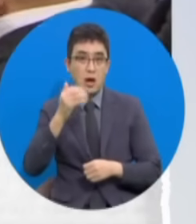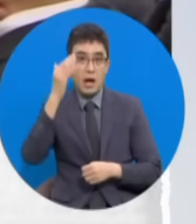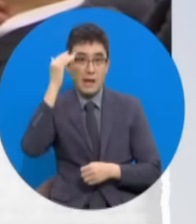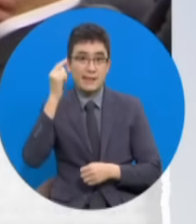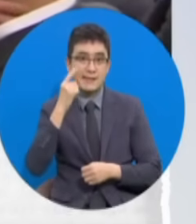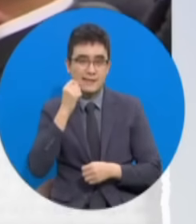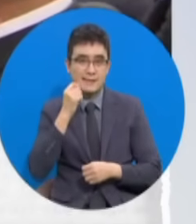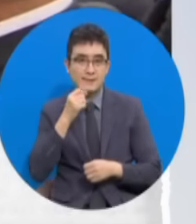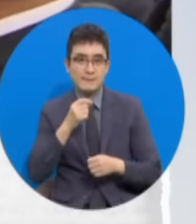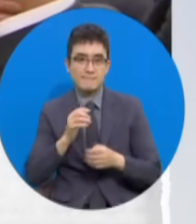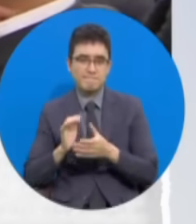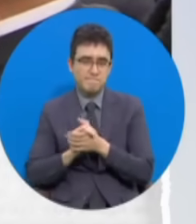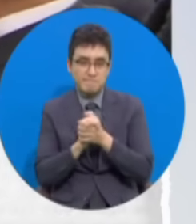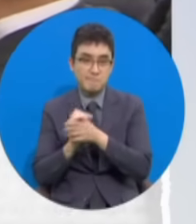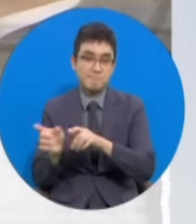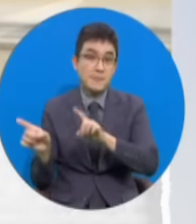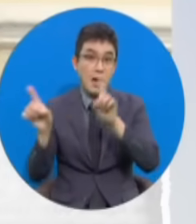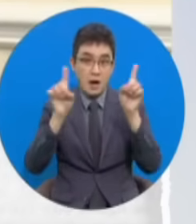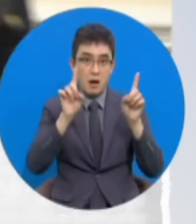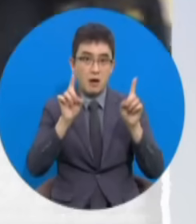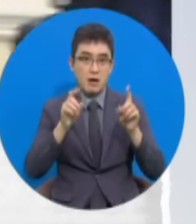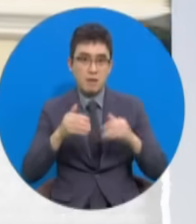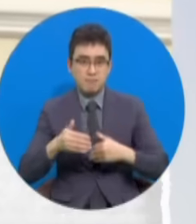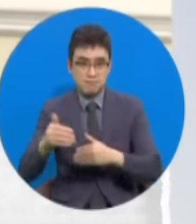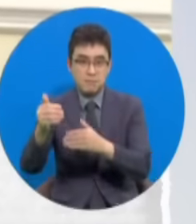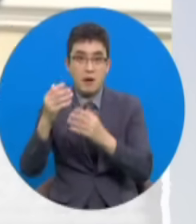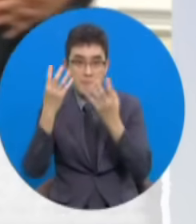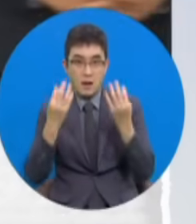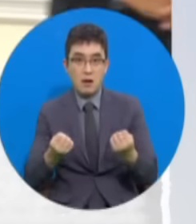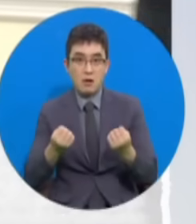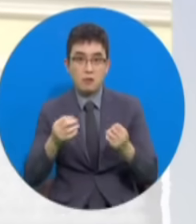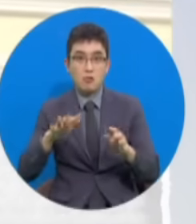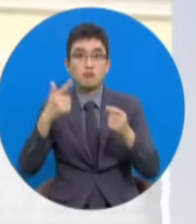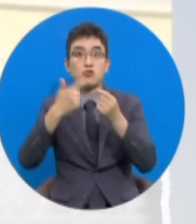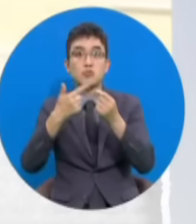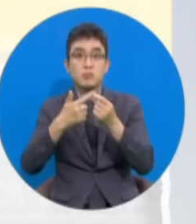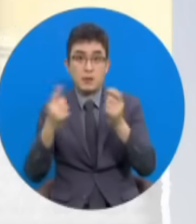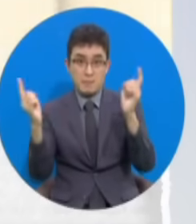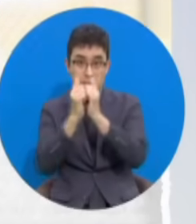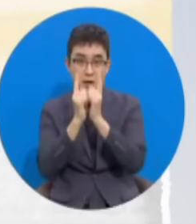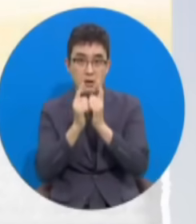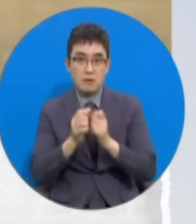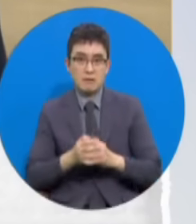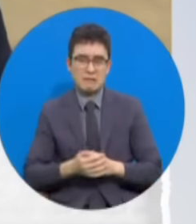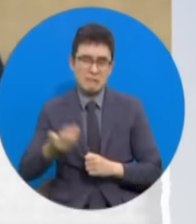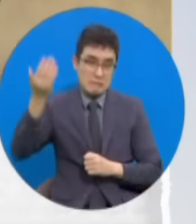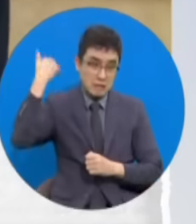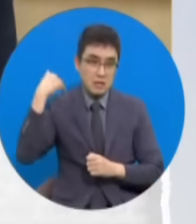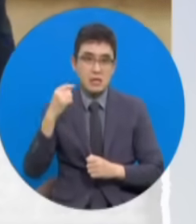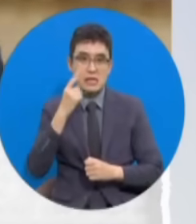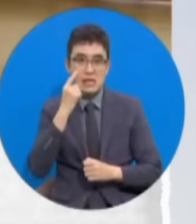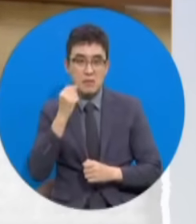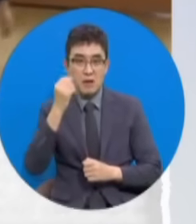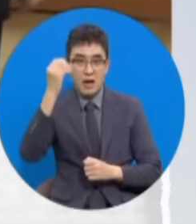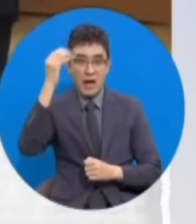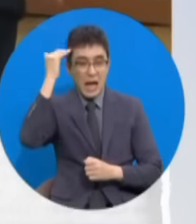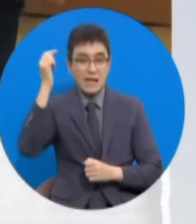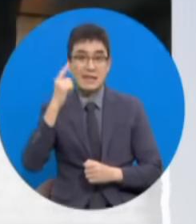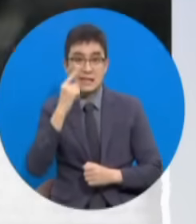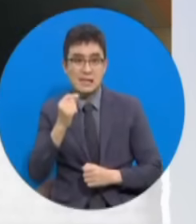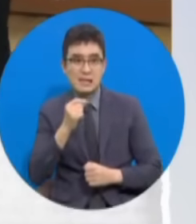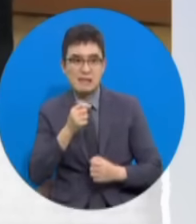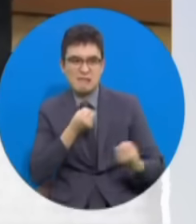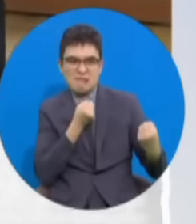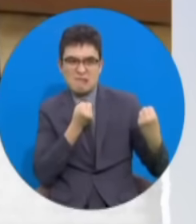관계 개선을 통해서 많은 일들을 이끌어내고 여섯 번째 정상회담을 가지고 있는데요. 꽉 막혔던 과거의 한일 관계를 기록해서 다시 한번